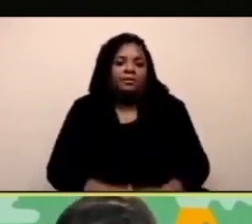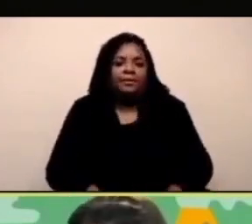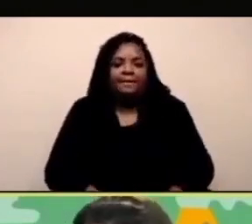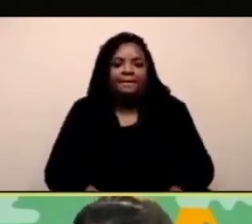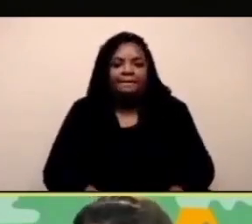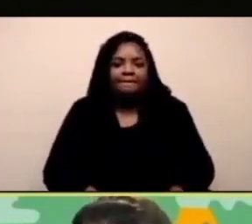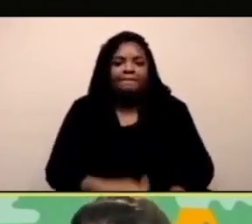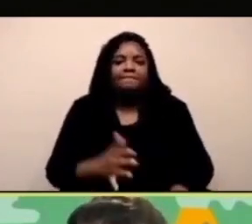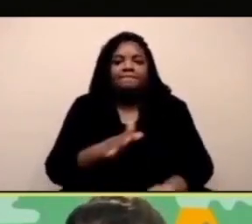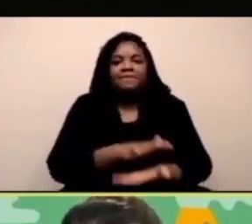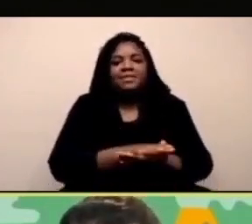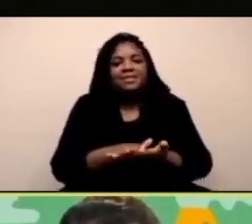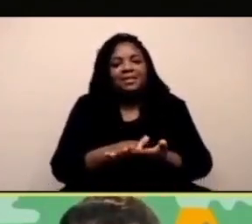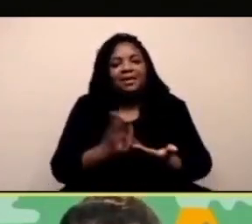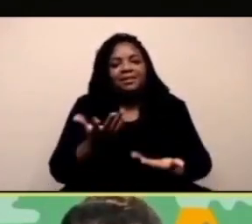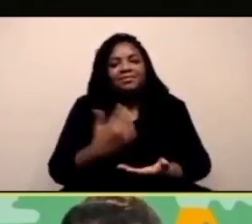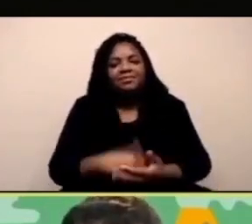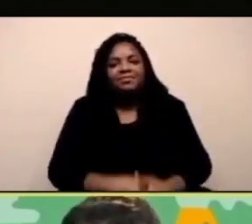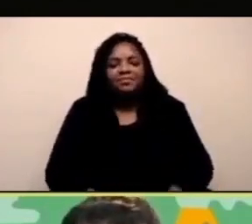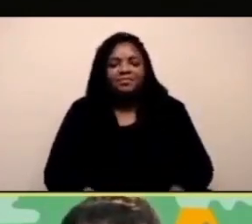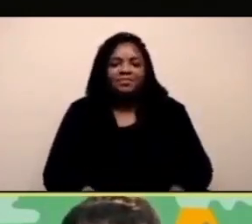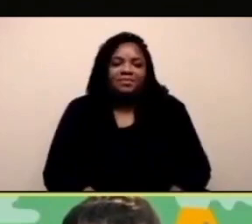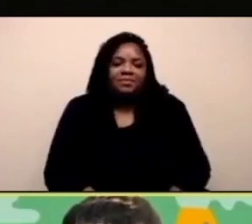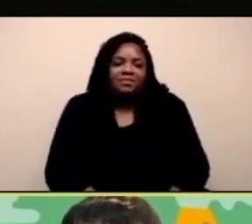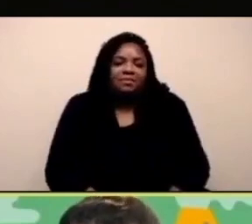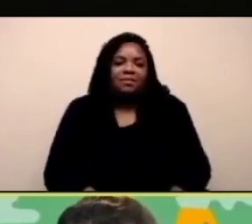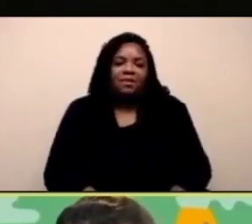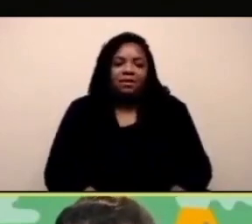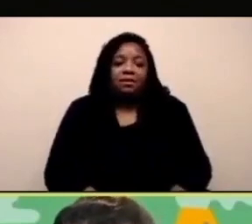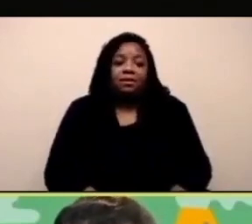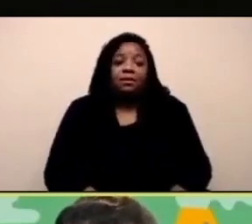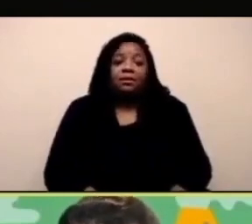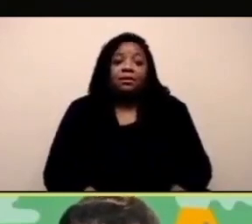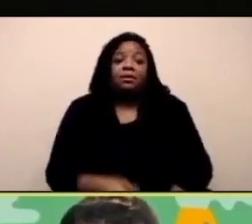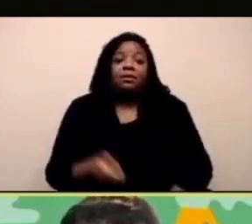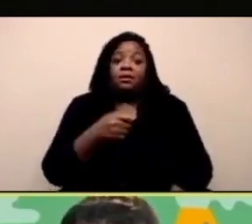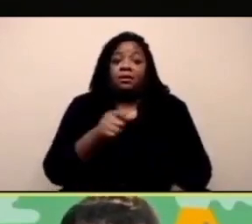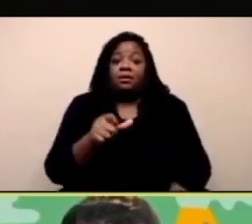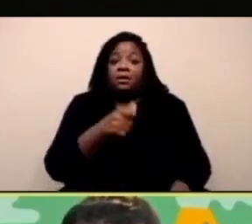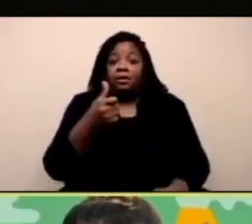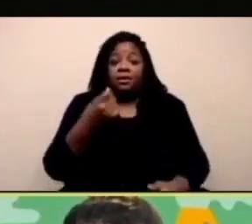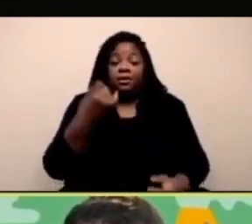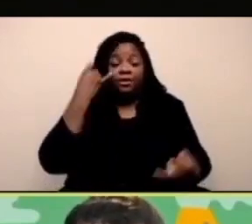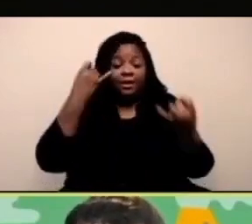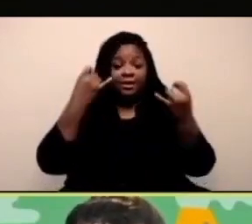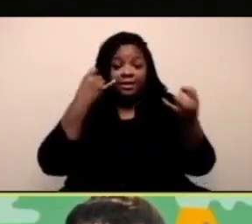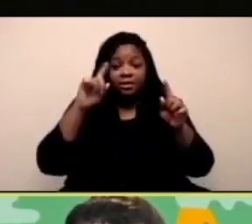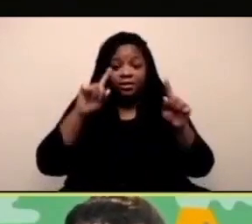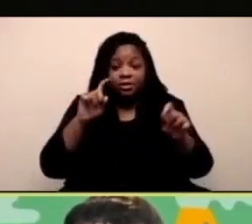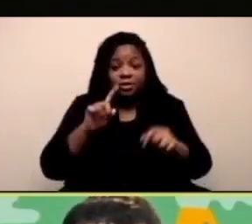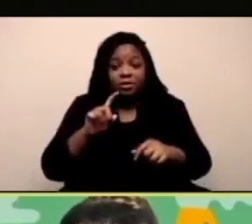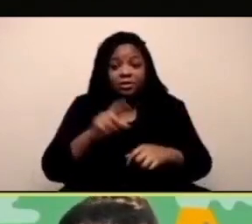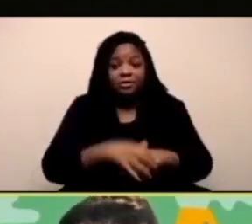できますただ色が変わってます点滅してますいいですよね